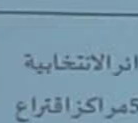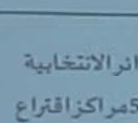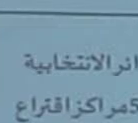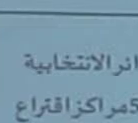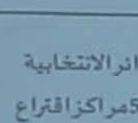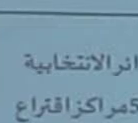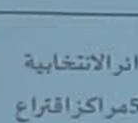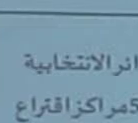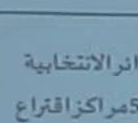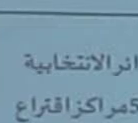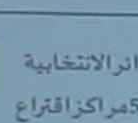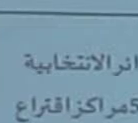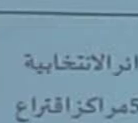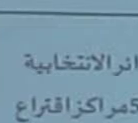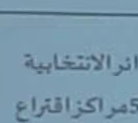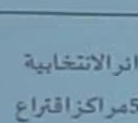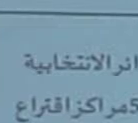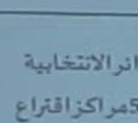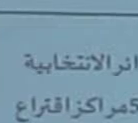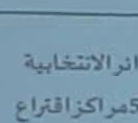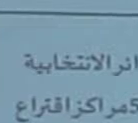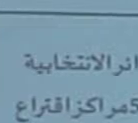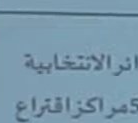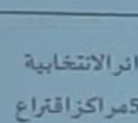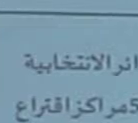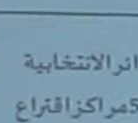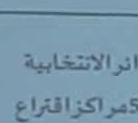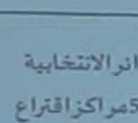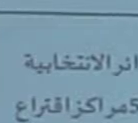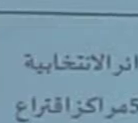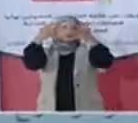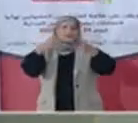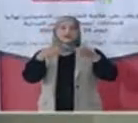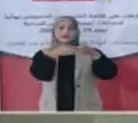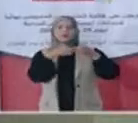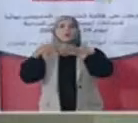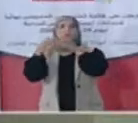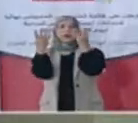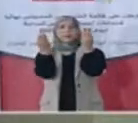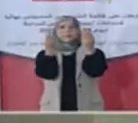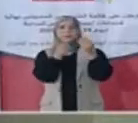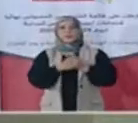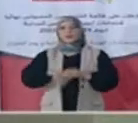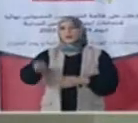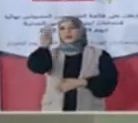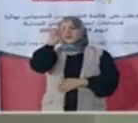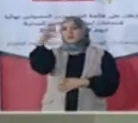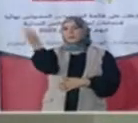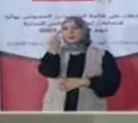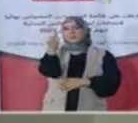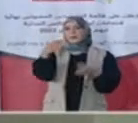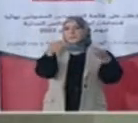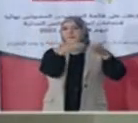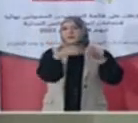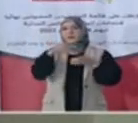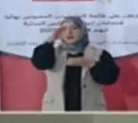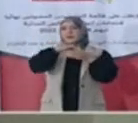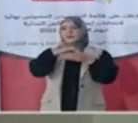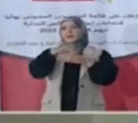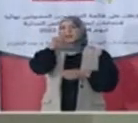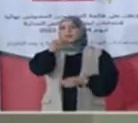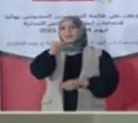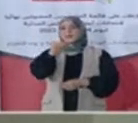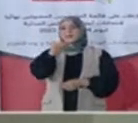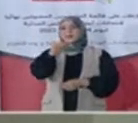عملية الاقتراع والفرز في هذا الكم الكبير من الدوائر الانتخابية، واثنين فقط بالمئة من الدوائر تحتوي على